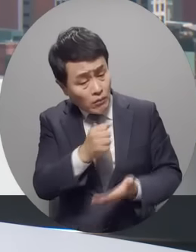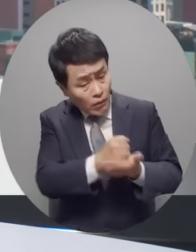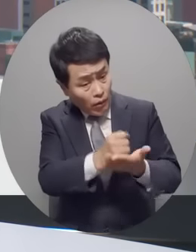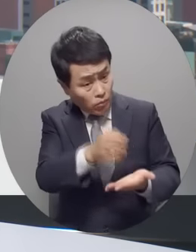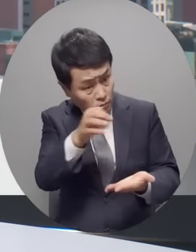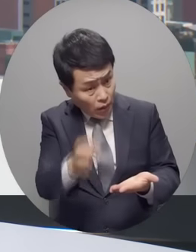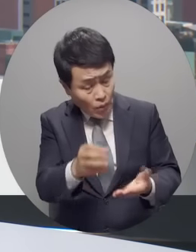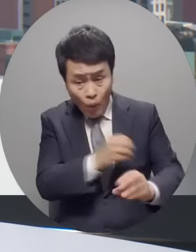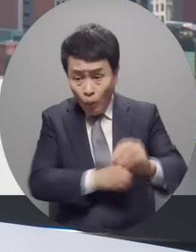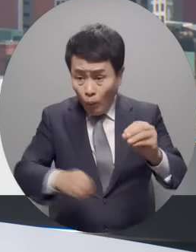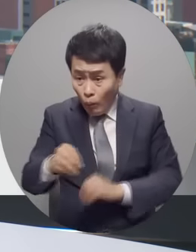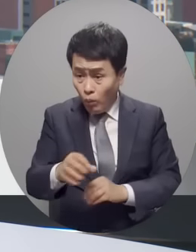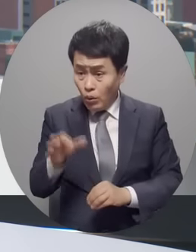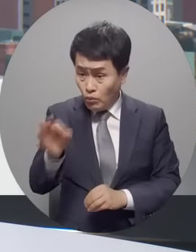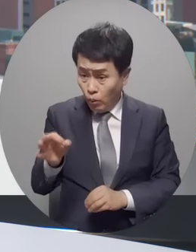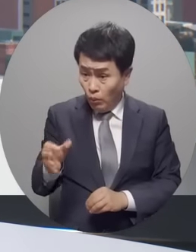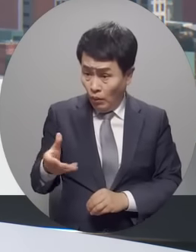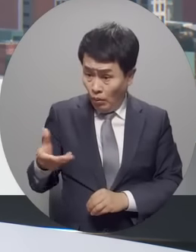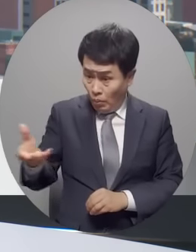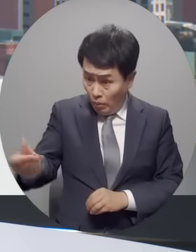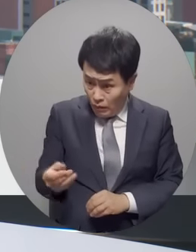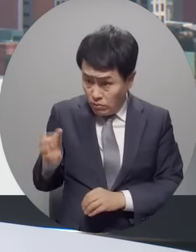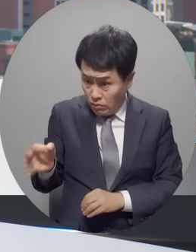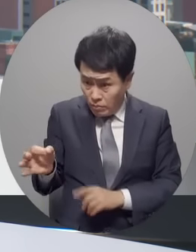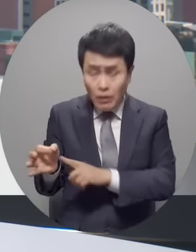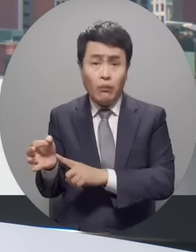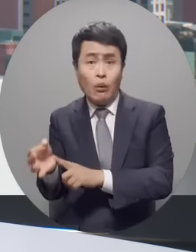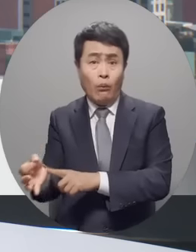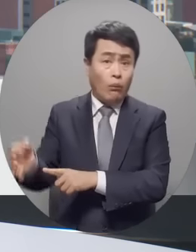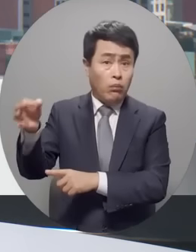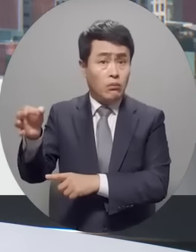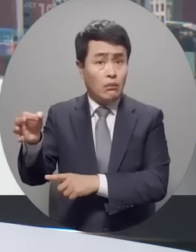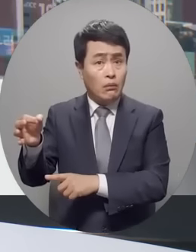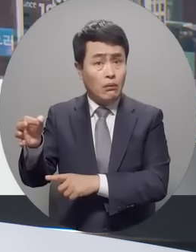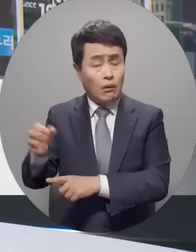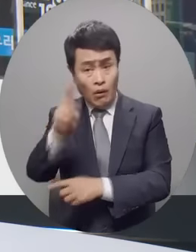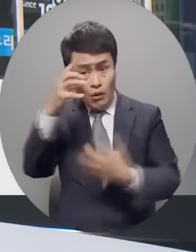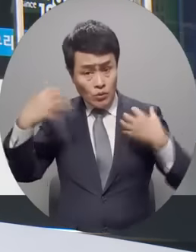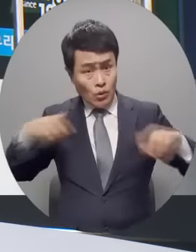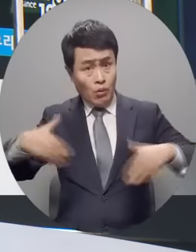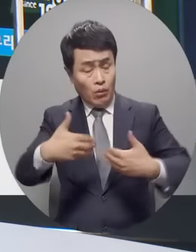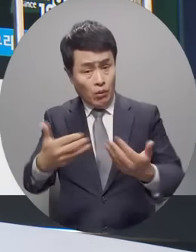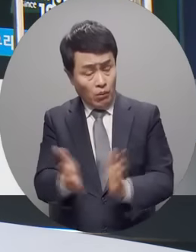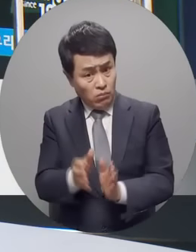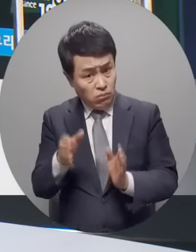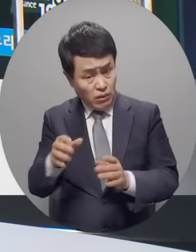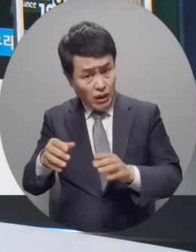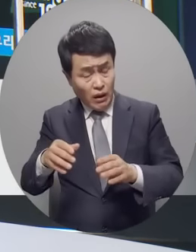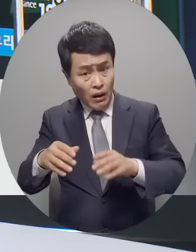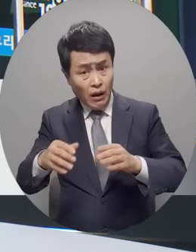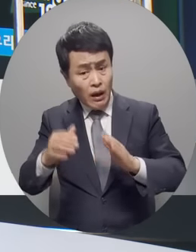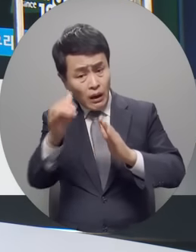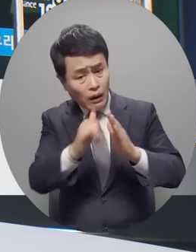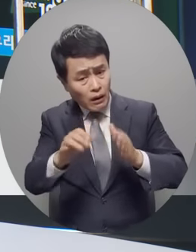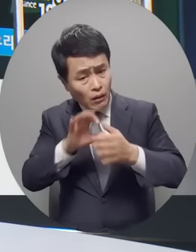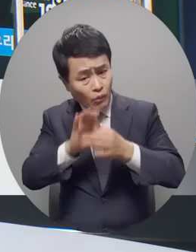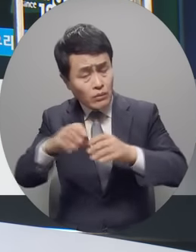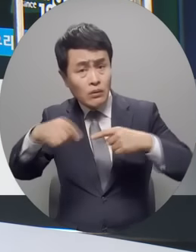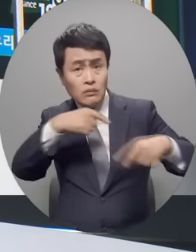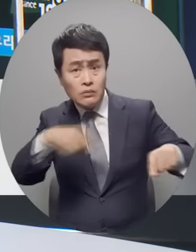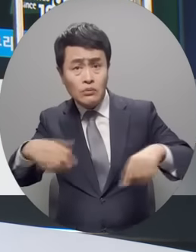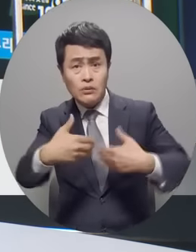오히려 대출금리는 오르고 있습니다. 정부의 가계부채 대책이 은행권의 배만 불린다는 지적이 나오는데요. 은행들은